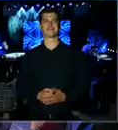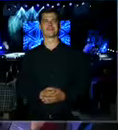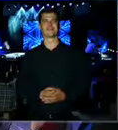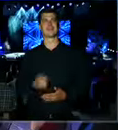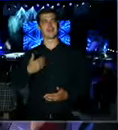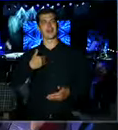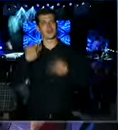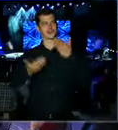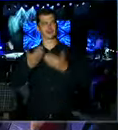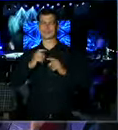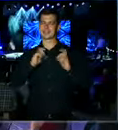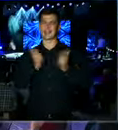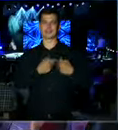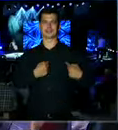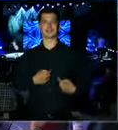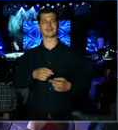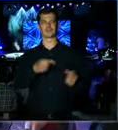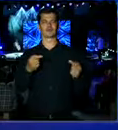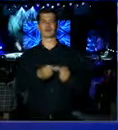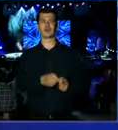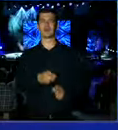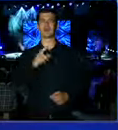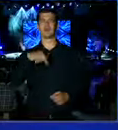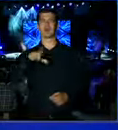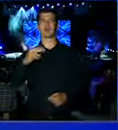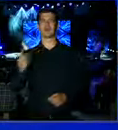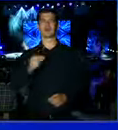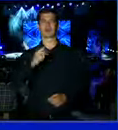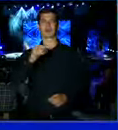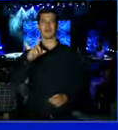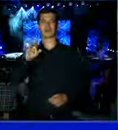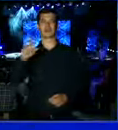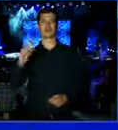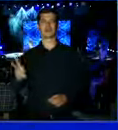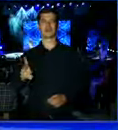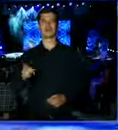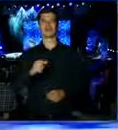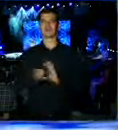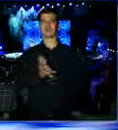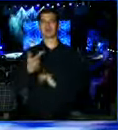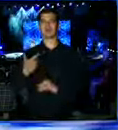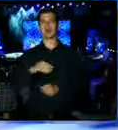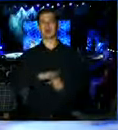Życzymy Ci tego, Paulo, z całego serca. A teraz Paulina Narożnik, lat 19, Radom.